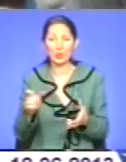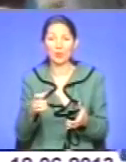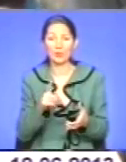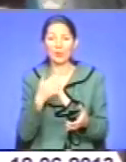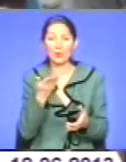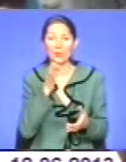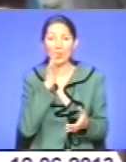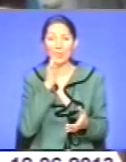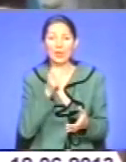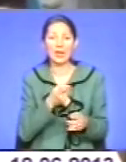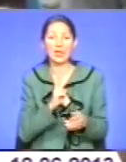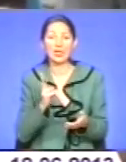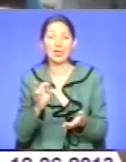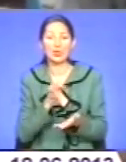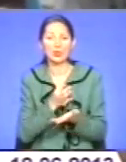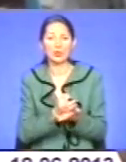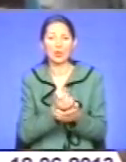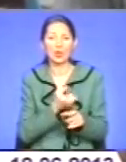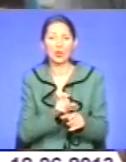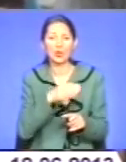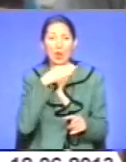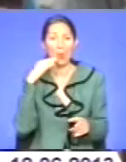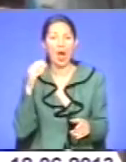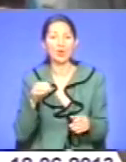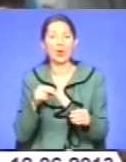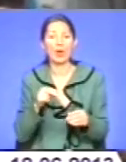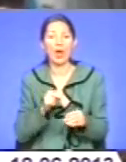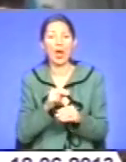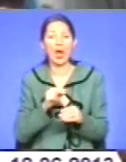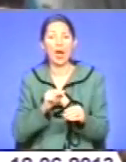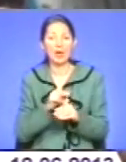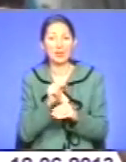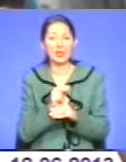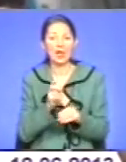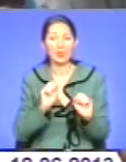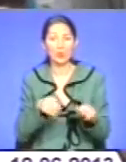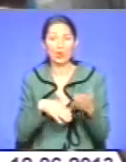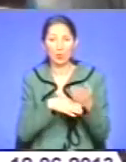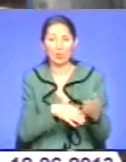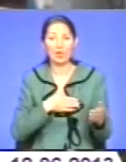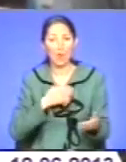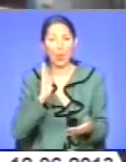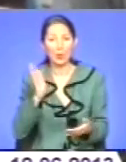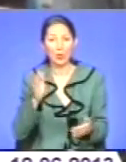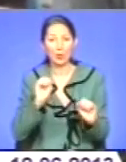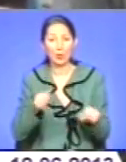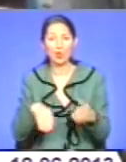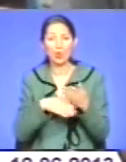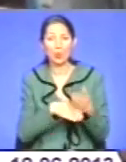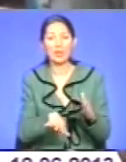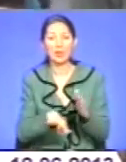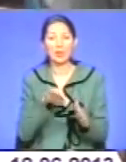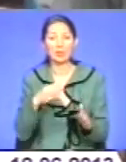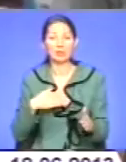на область? Що тут дуже багато занять, які можуть допомогти нам в майбутньому і можуть допомогти нам вибрати наш